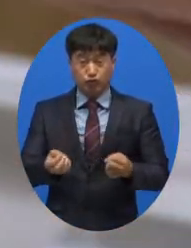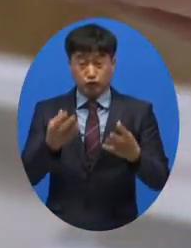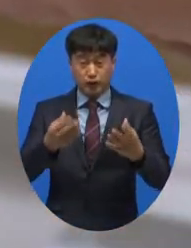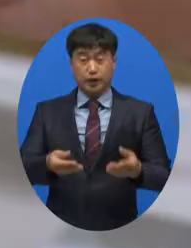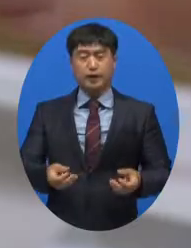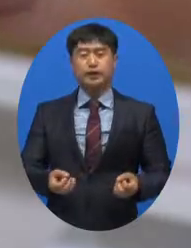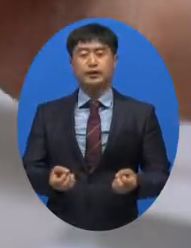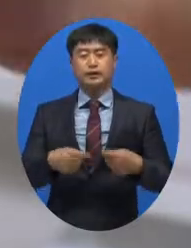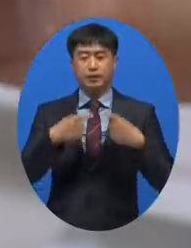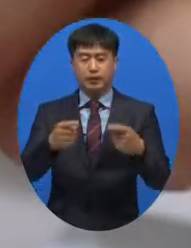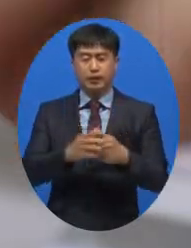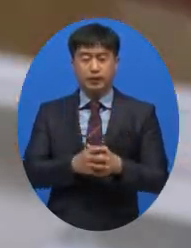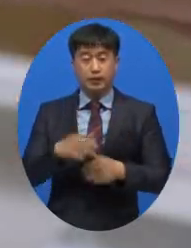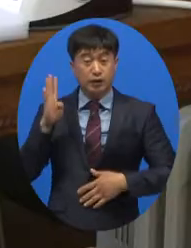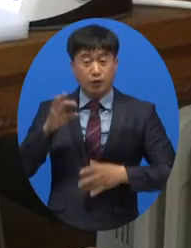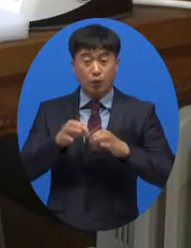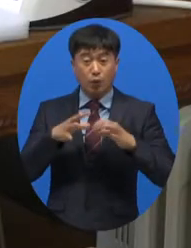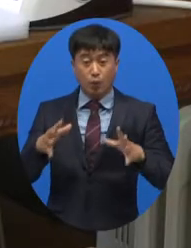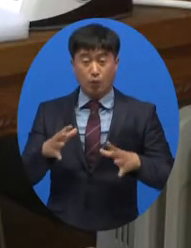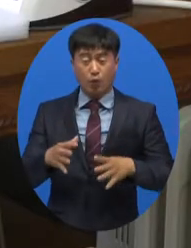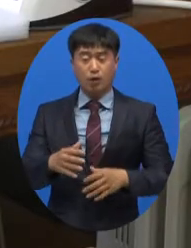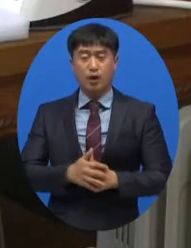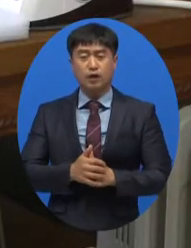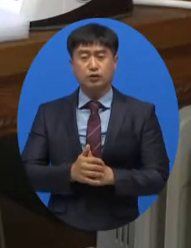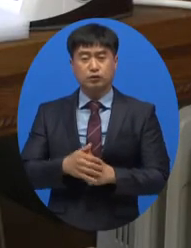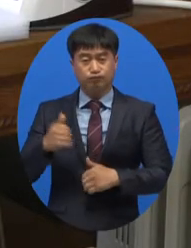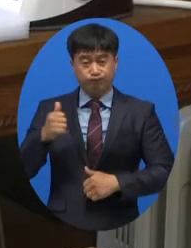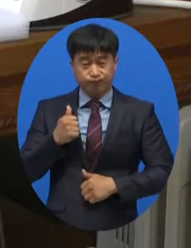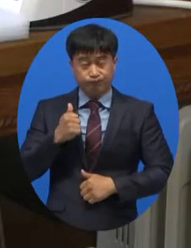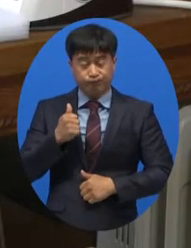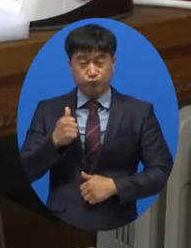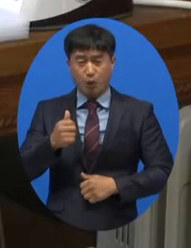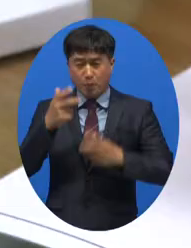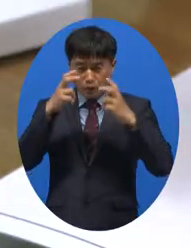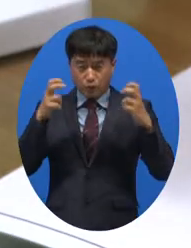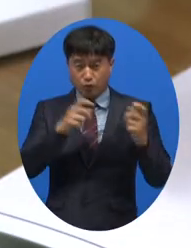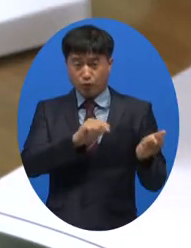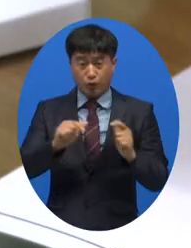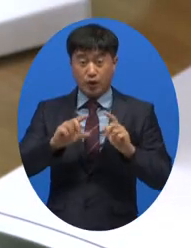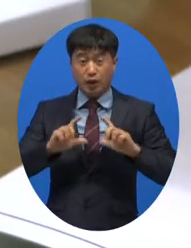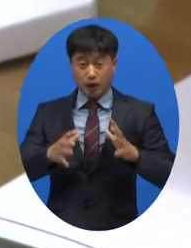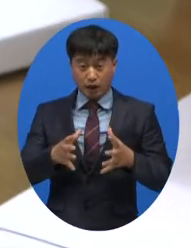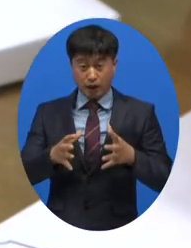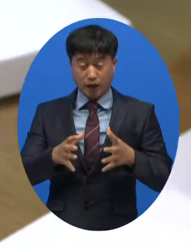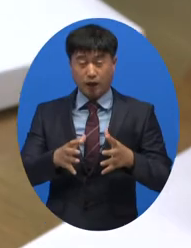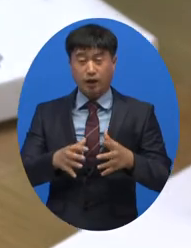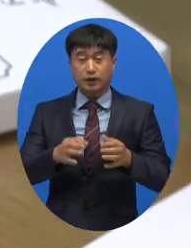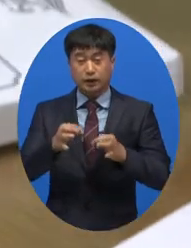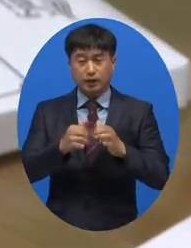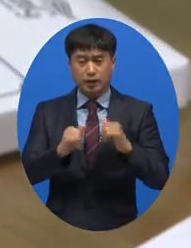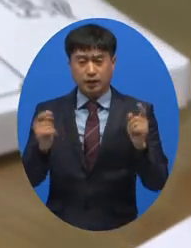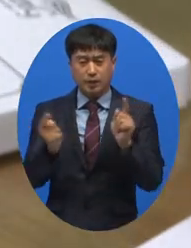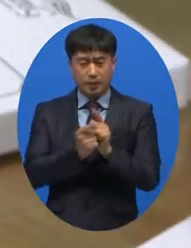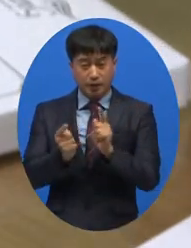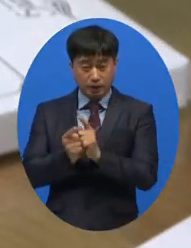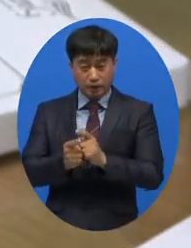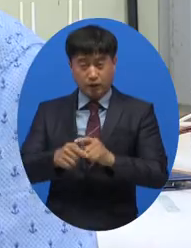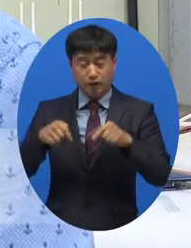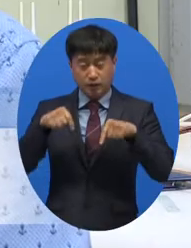동안 미국과 캐나다, 멕시코 등 각국의 해외 바이어와 만나 50여 건의 상담을 했고 수출 계약에 물꼬를